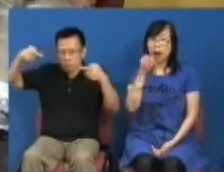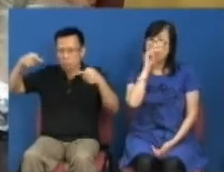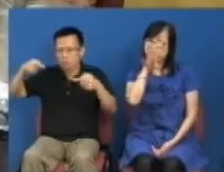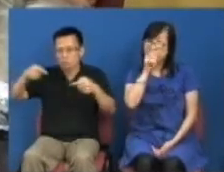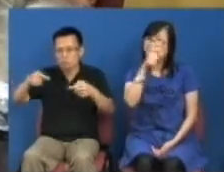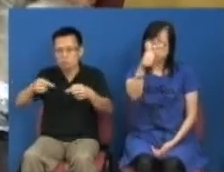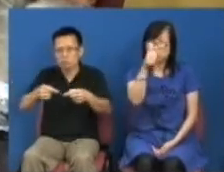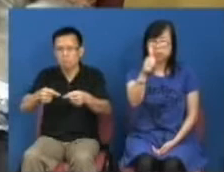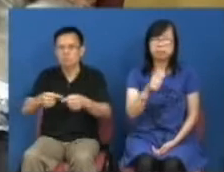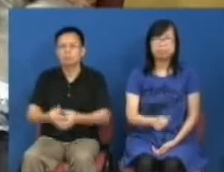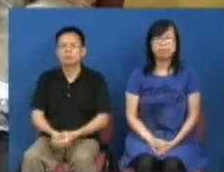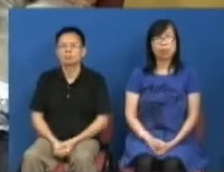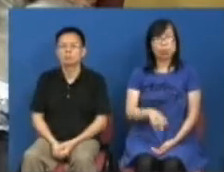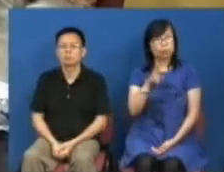好